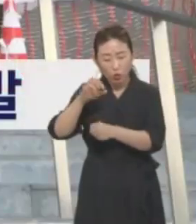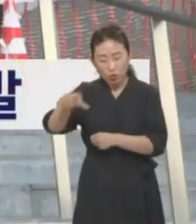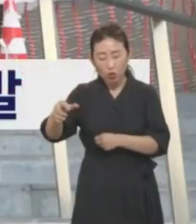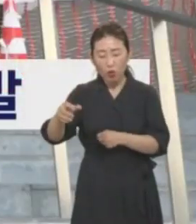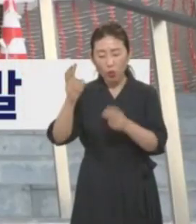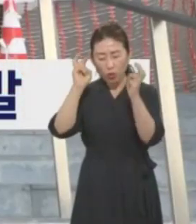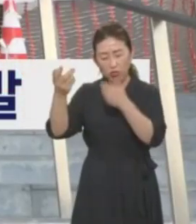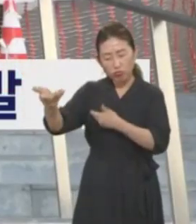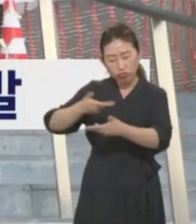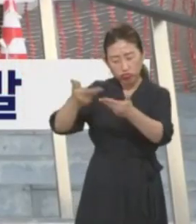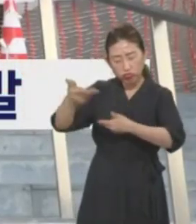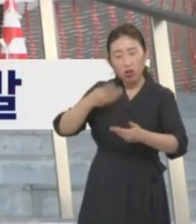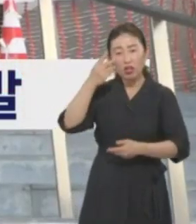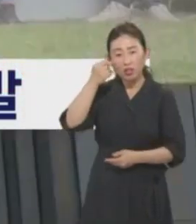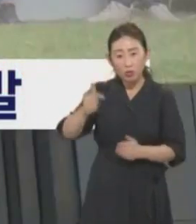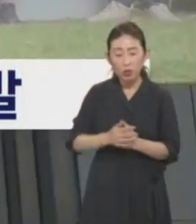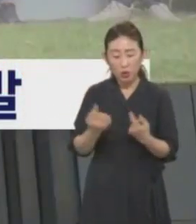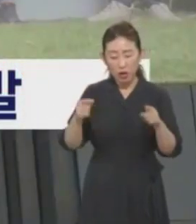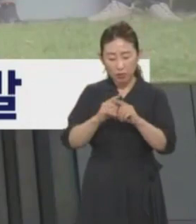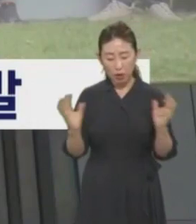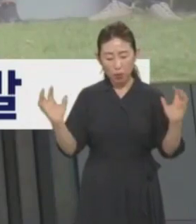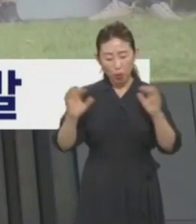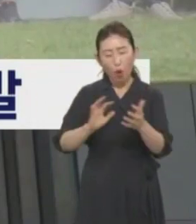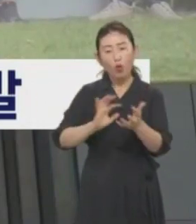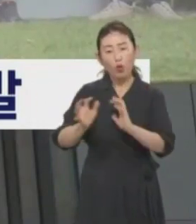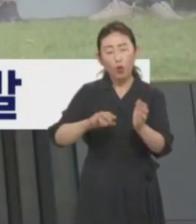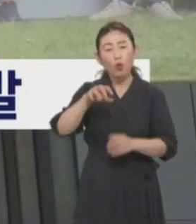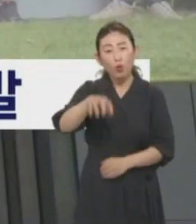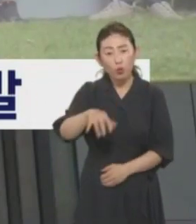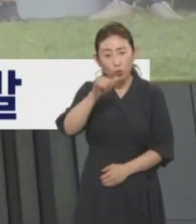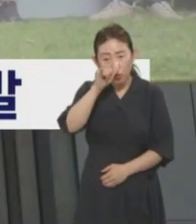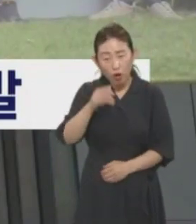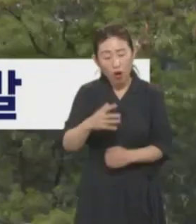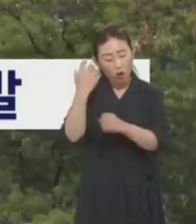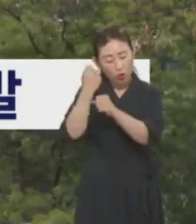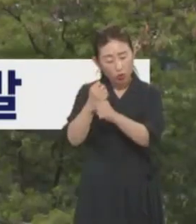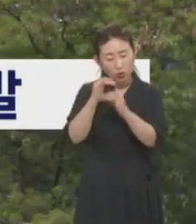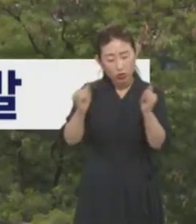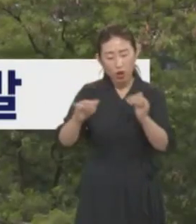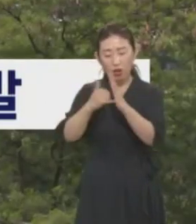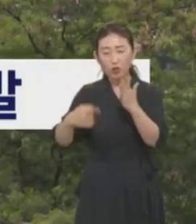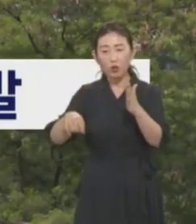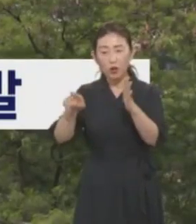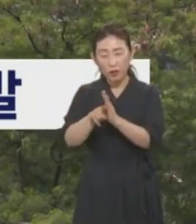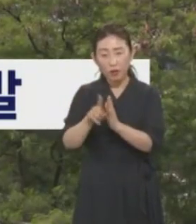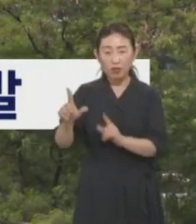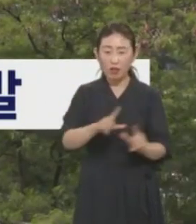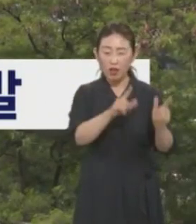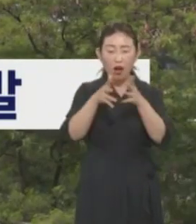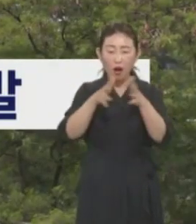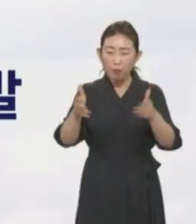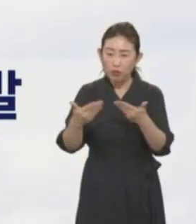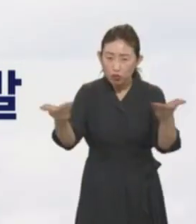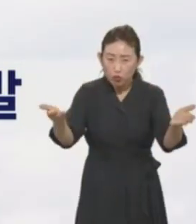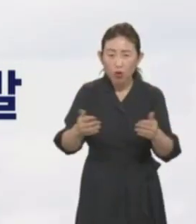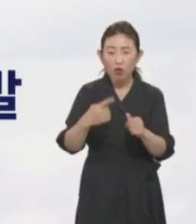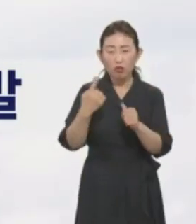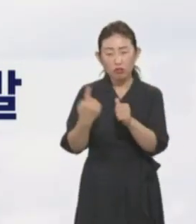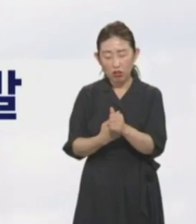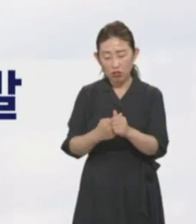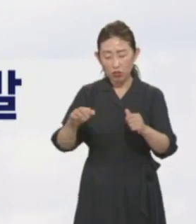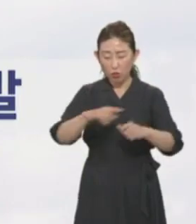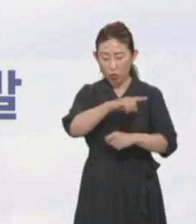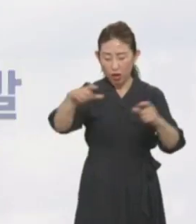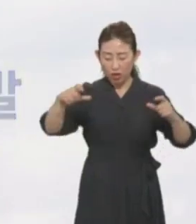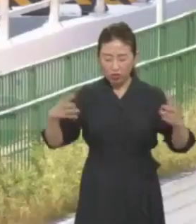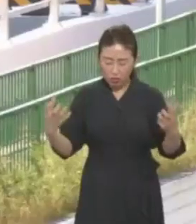교류가 활발한데 공동회의실 등 협력시설은 물론 연구인력과 가족을 위한 편의시설을 제공해 일종의 뉴타운